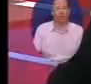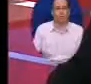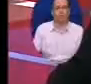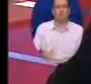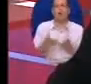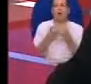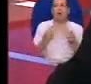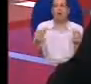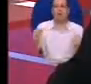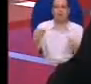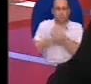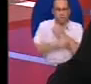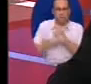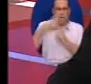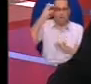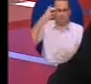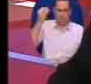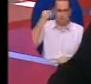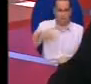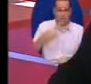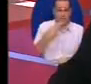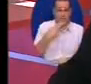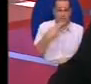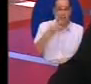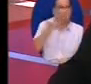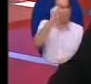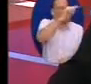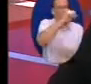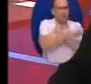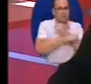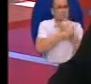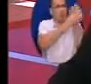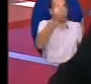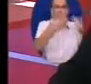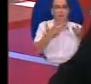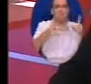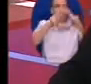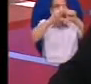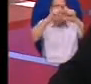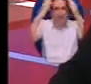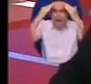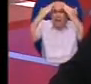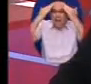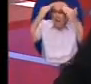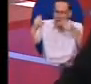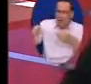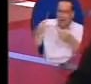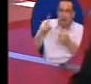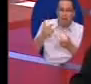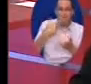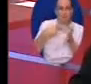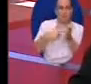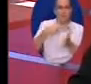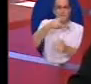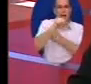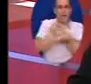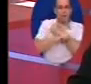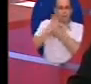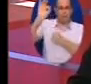אלפי סטודנטים ערבים לומדים בישראל, אבל במוסדות האקדמיים, ברבים מהם, אין ממש הכרה בעובדה הזו. בקמפוס של הגליל